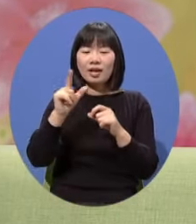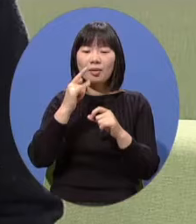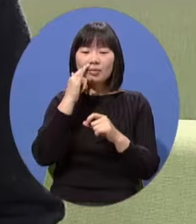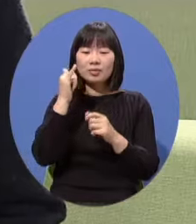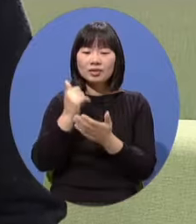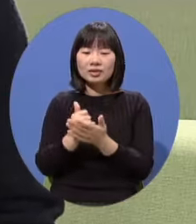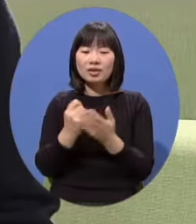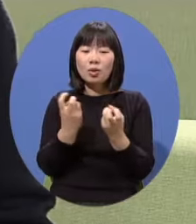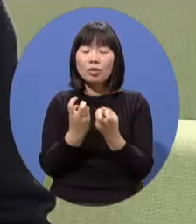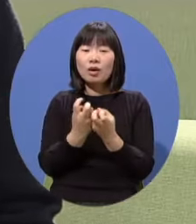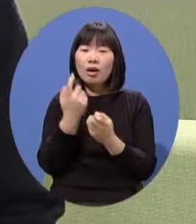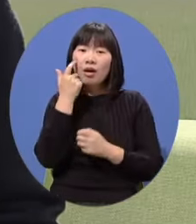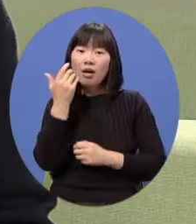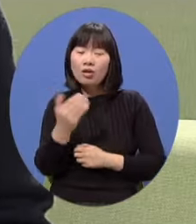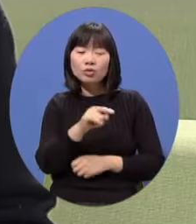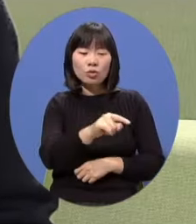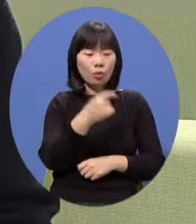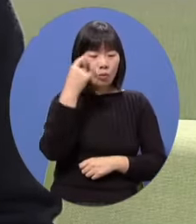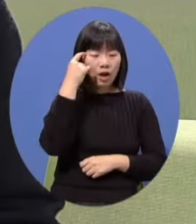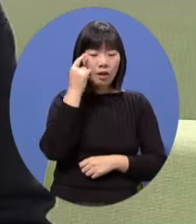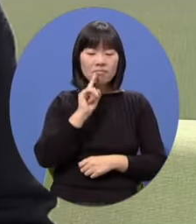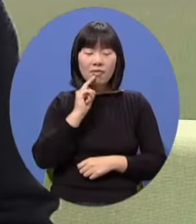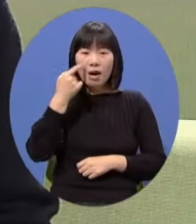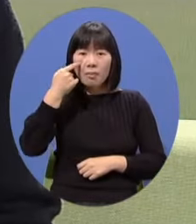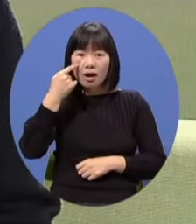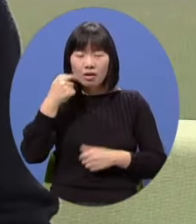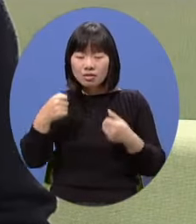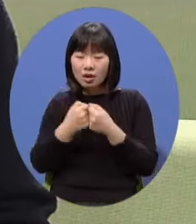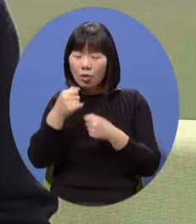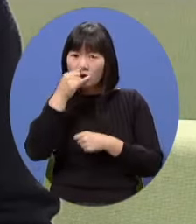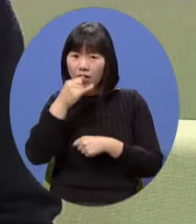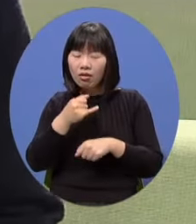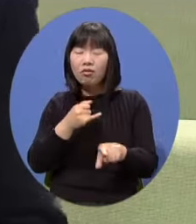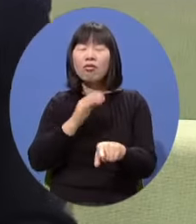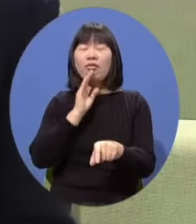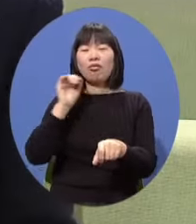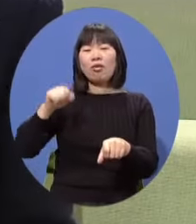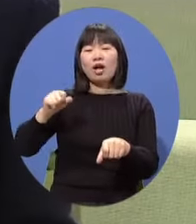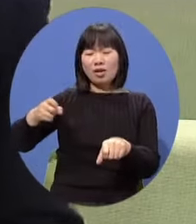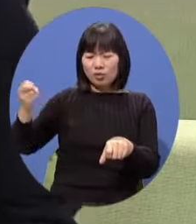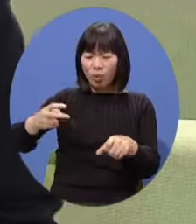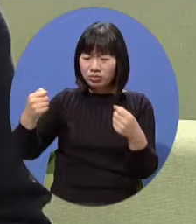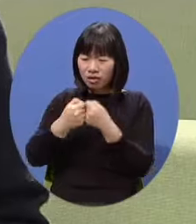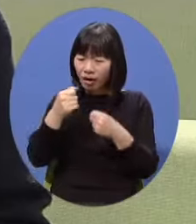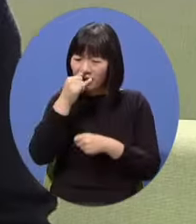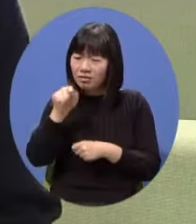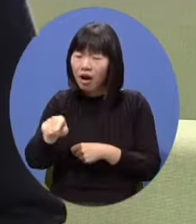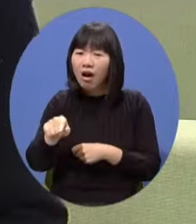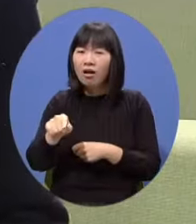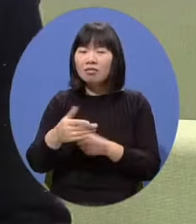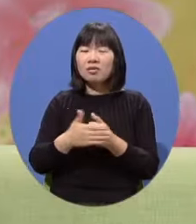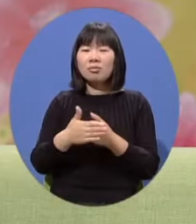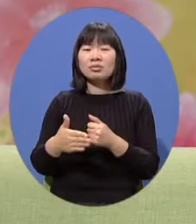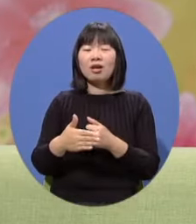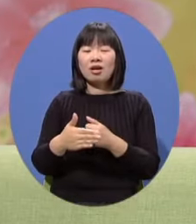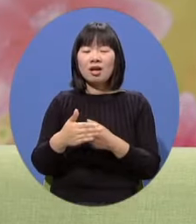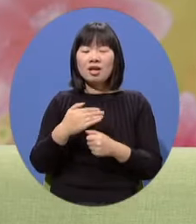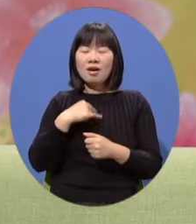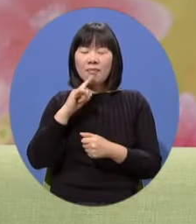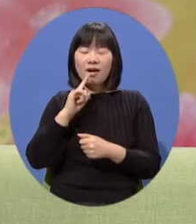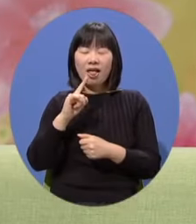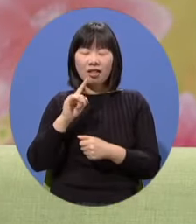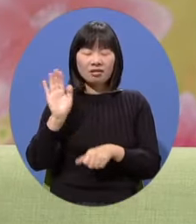부모님들이 어떻게 하냐면 너 왜 그래? 말해봐. 너 싸웠어? 응, 싸웠어. 또 싸웠어? 이거 맞아, 하니까 얘는 괜히